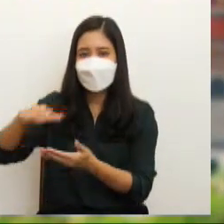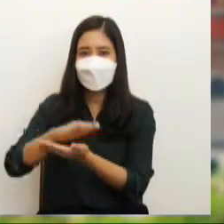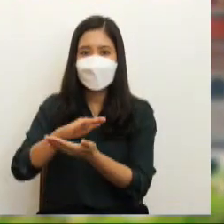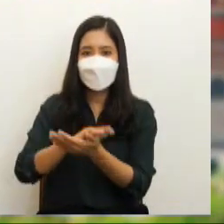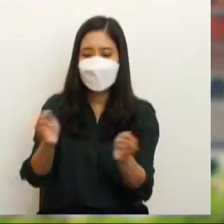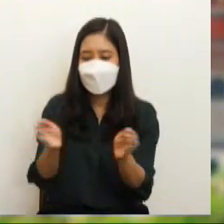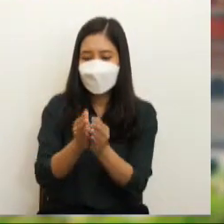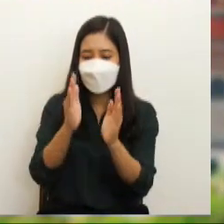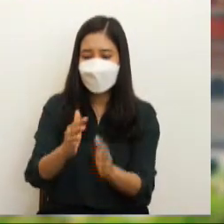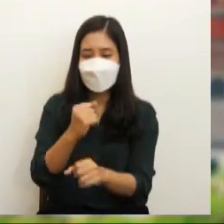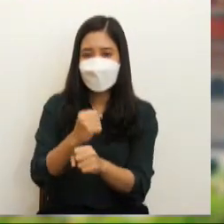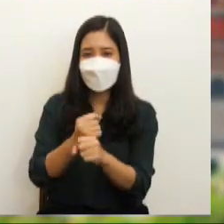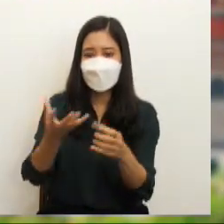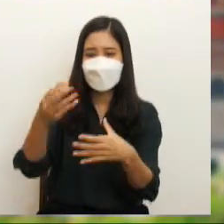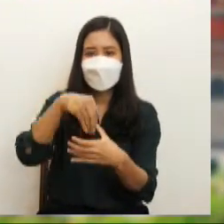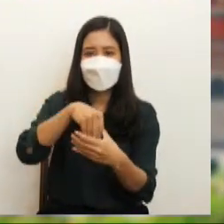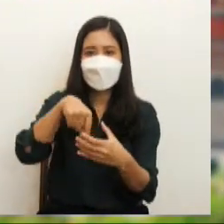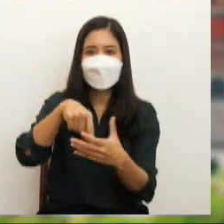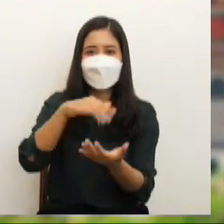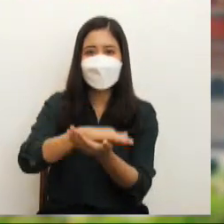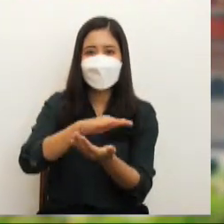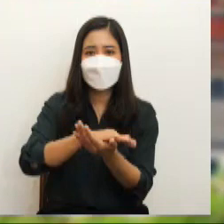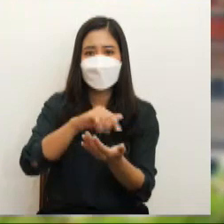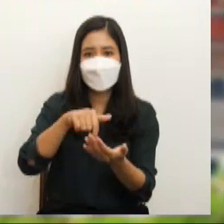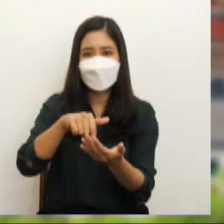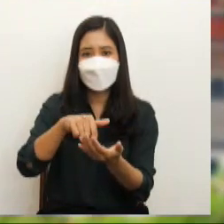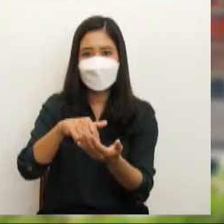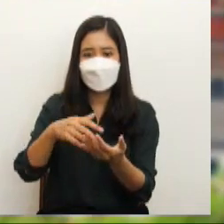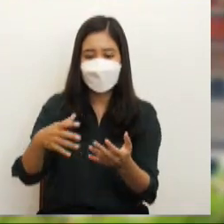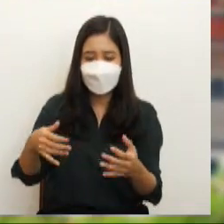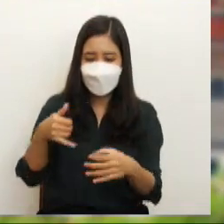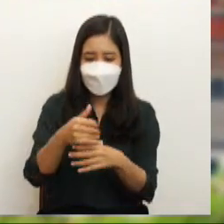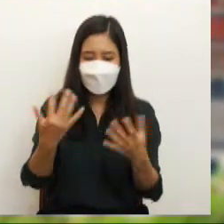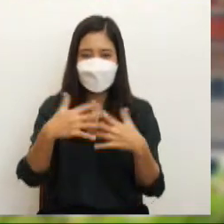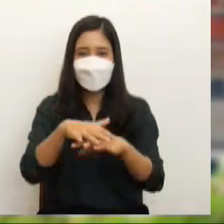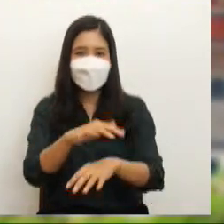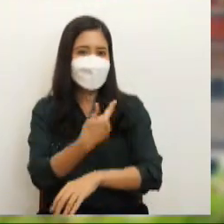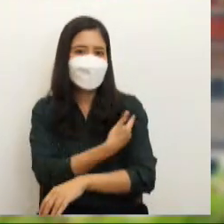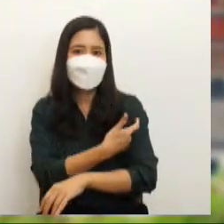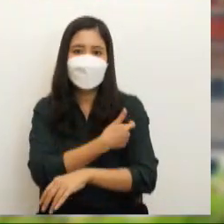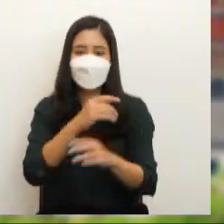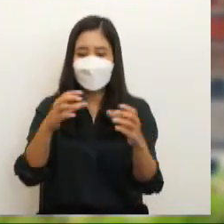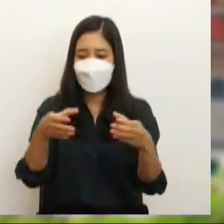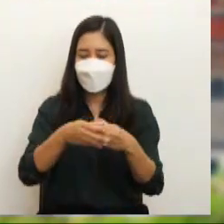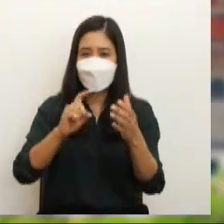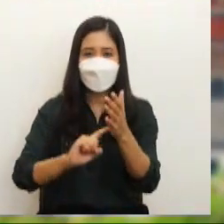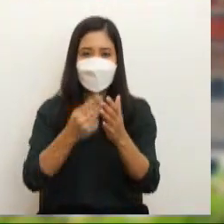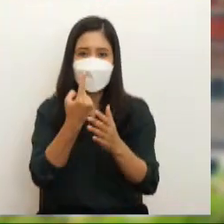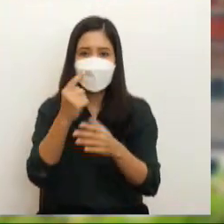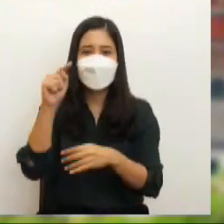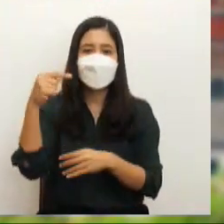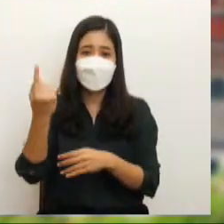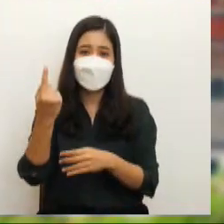ครับได้รับโอกาสในการเข้าฉีดวัคซีนเป็นลำดับแรกๆอย่างที่ท่านผู้ตรวจเกียรติทิพย์คุยให้ฟัง